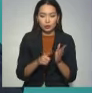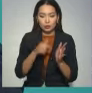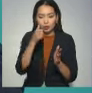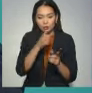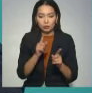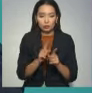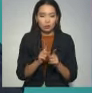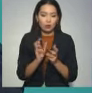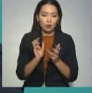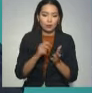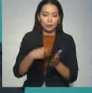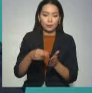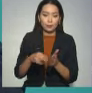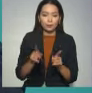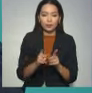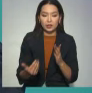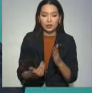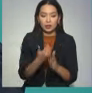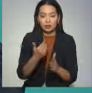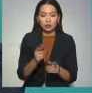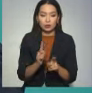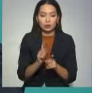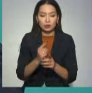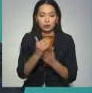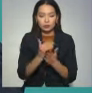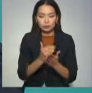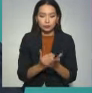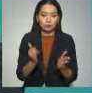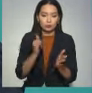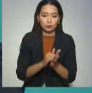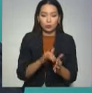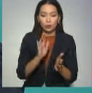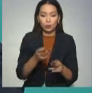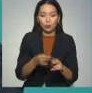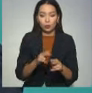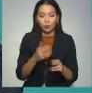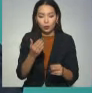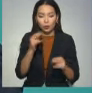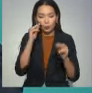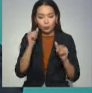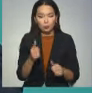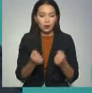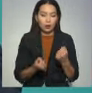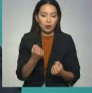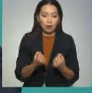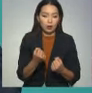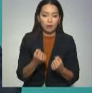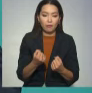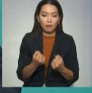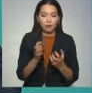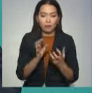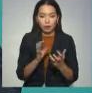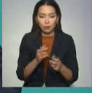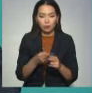бар автобустарды сатып алу үшін жаңа лизингтік бағдарлама қолданылады. Сондай-ақ ты санатындағы куәлікті алуды жеңілдету мәселесі пысықталды.